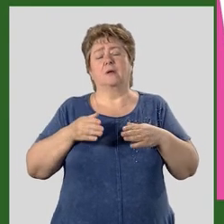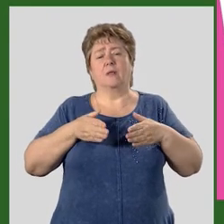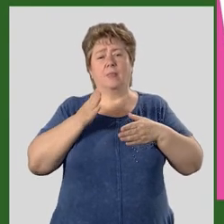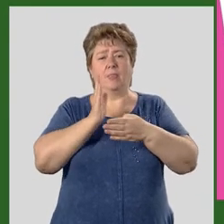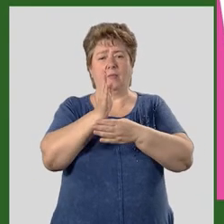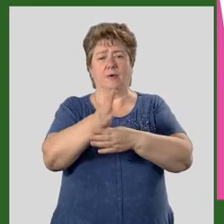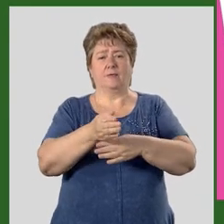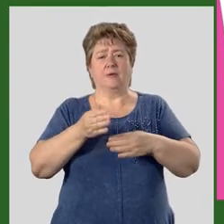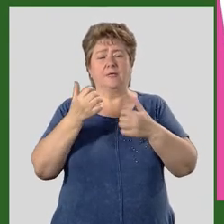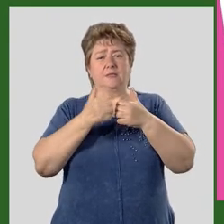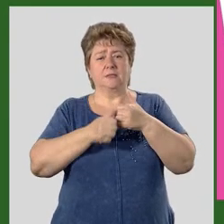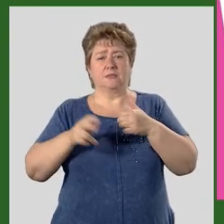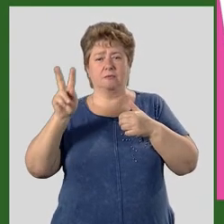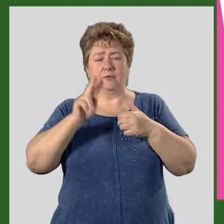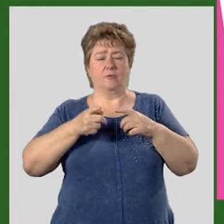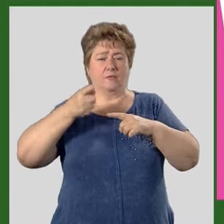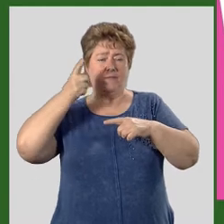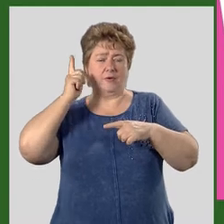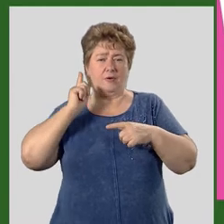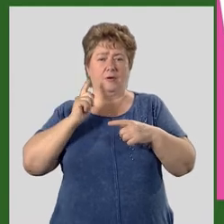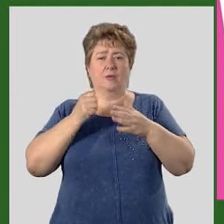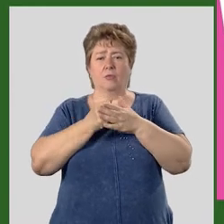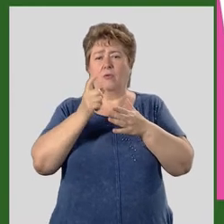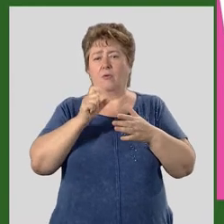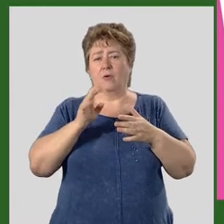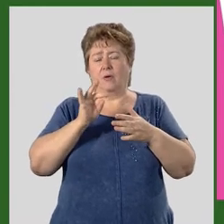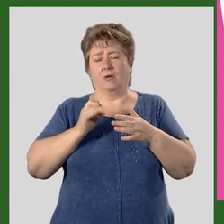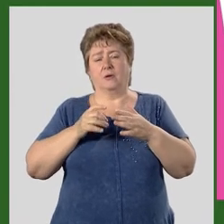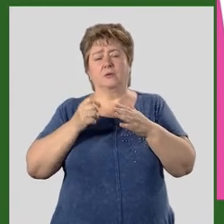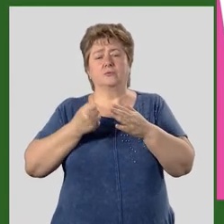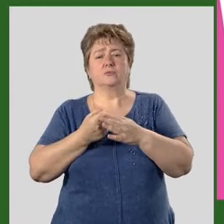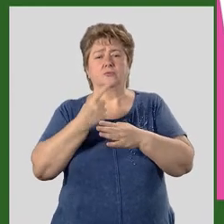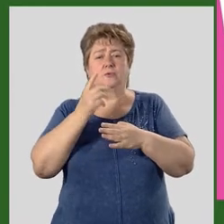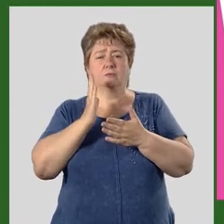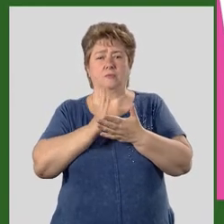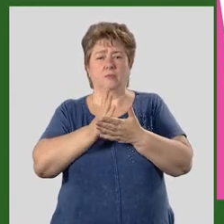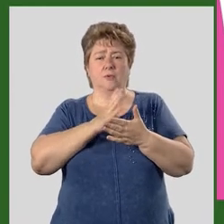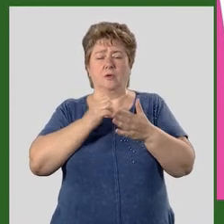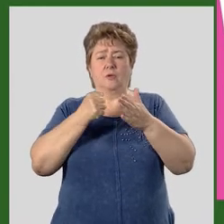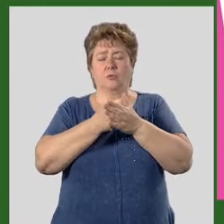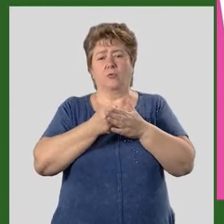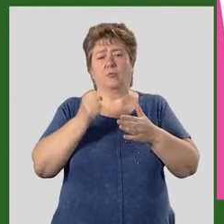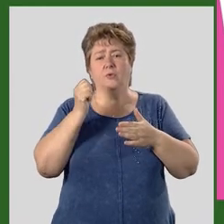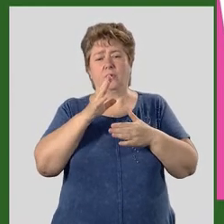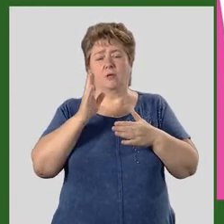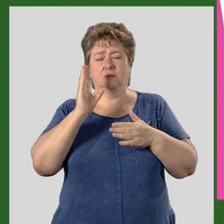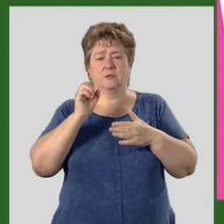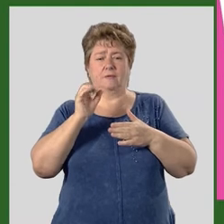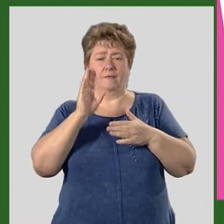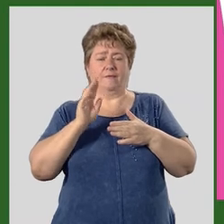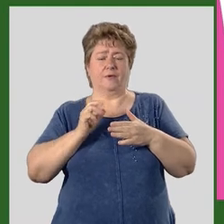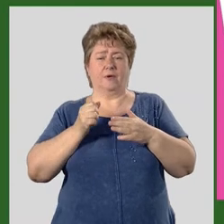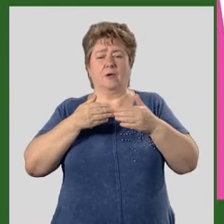артерия середины II века до нашей эры и существовал вплоть до XV века